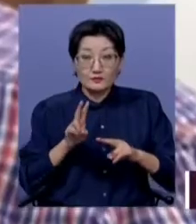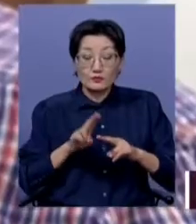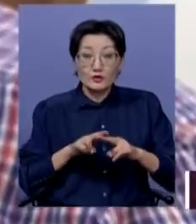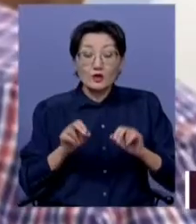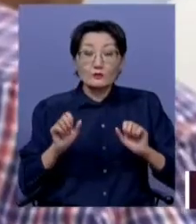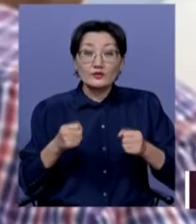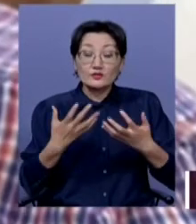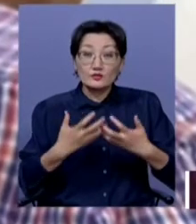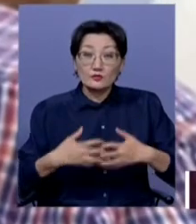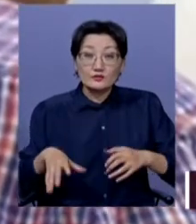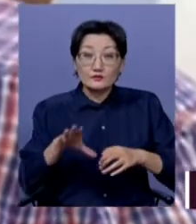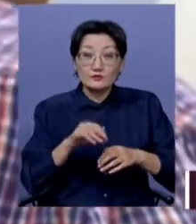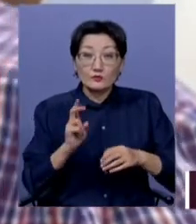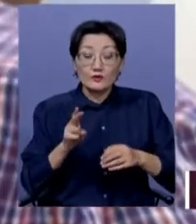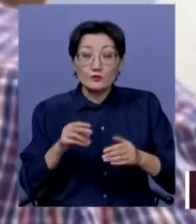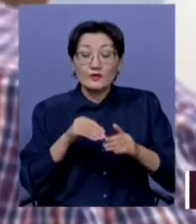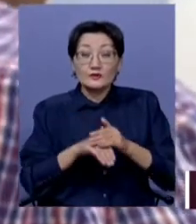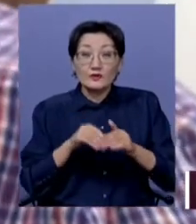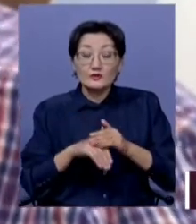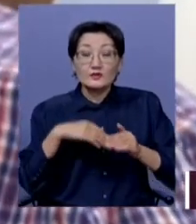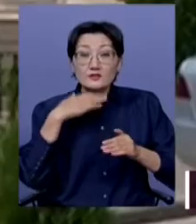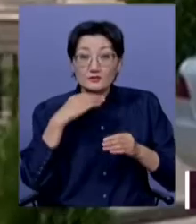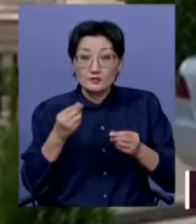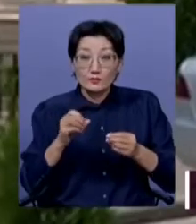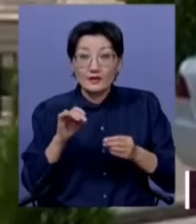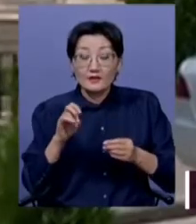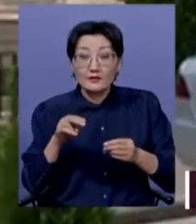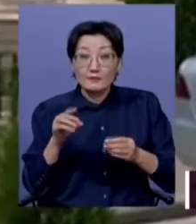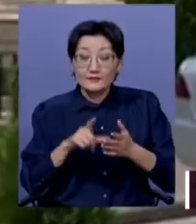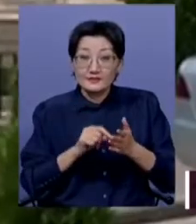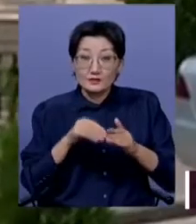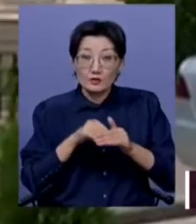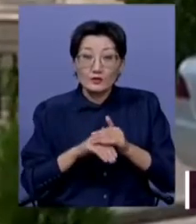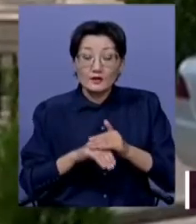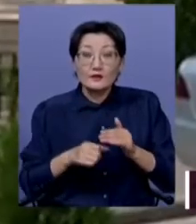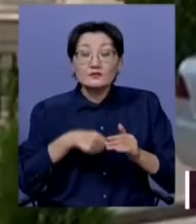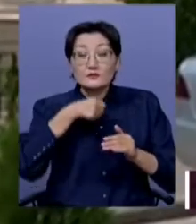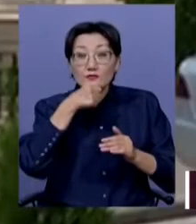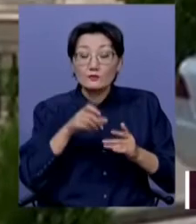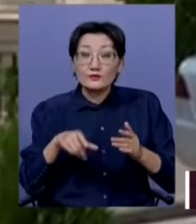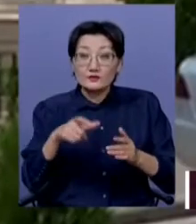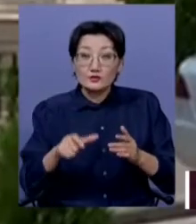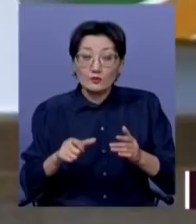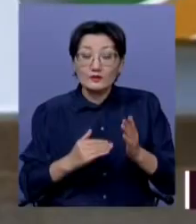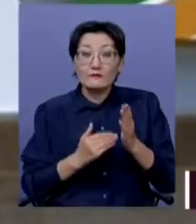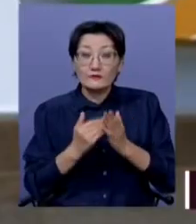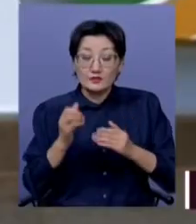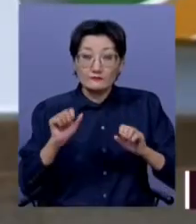На это могут рассчитывать те, у кого накоплено достаточно денег в ЕНПФ. Чем старше вкладчик, тем выше порог достаточности.